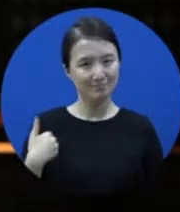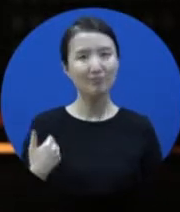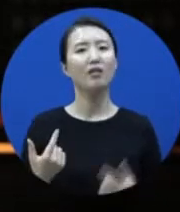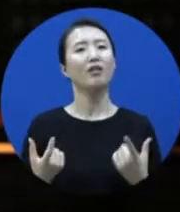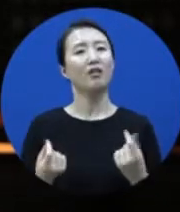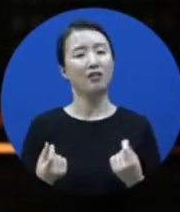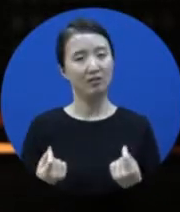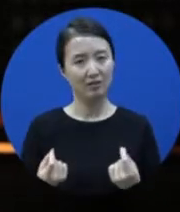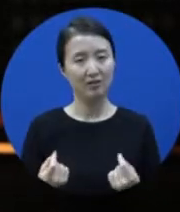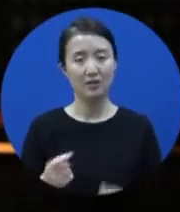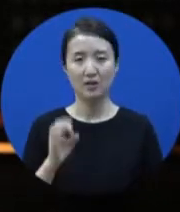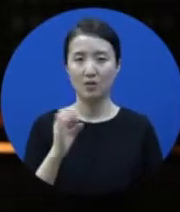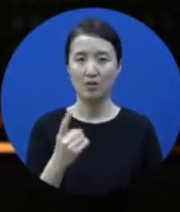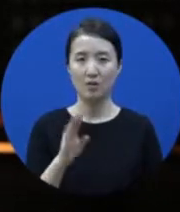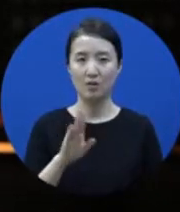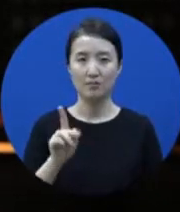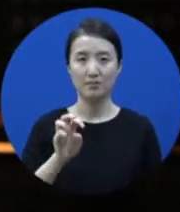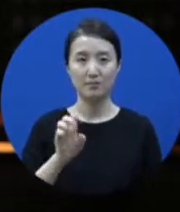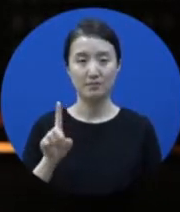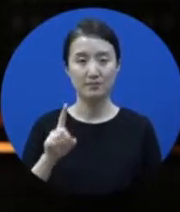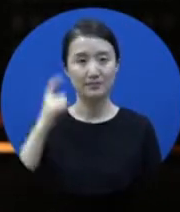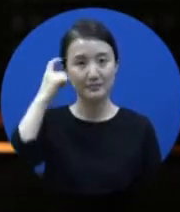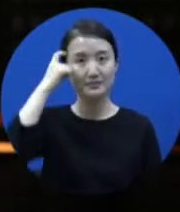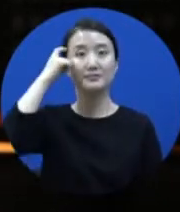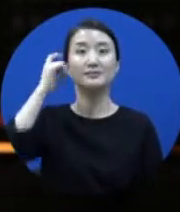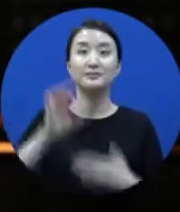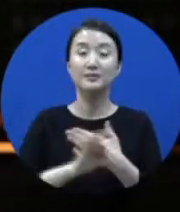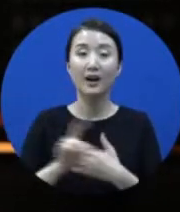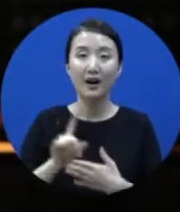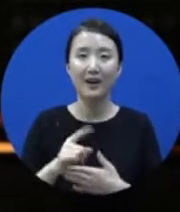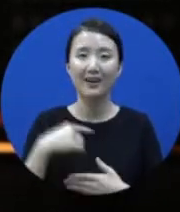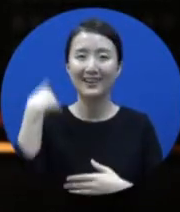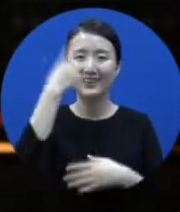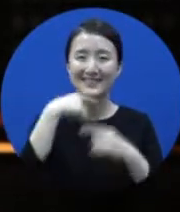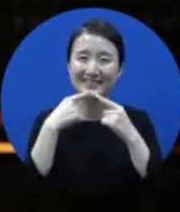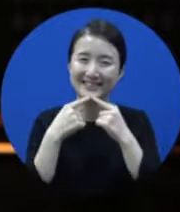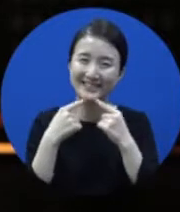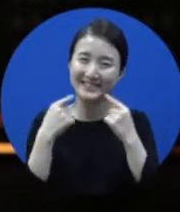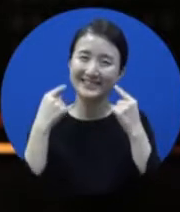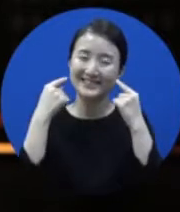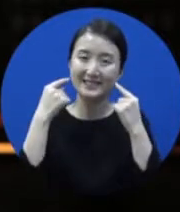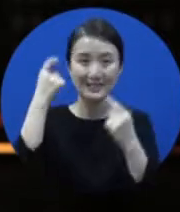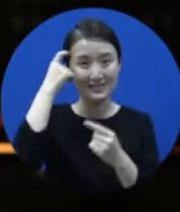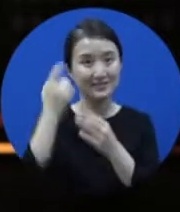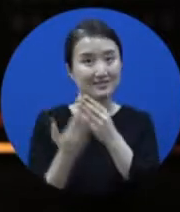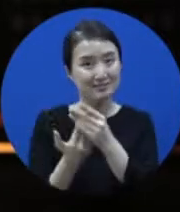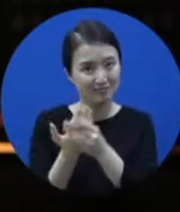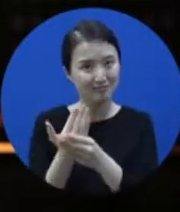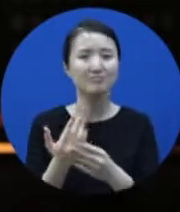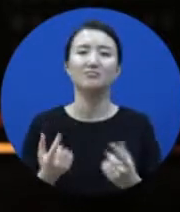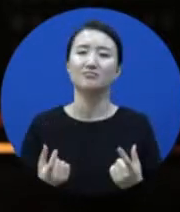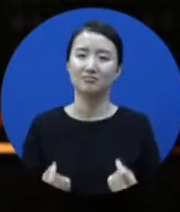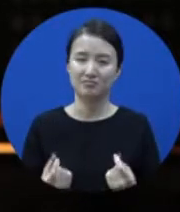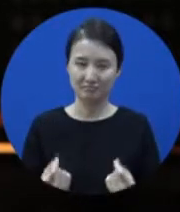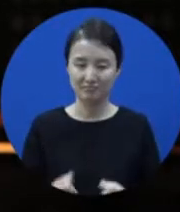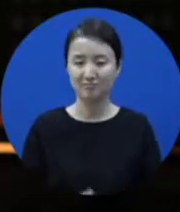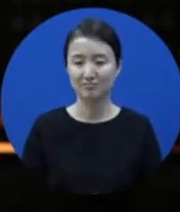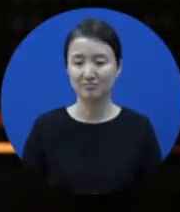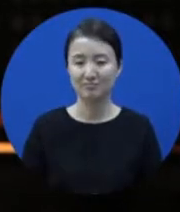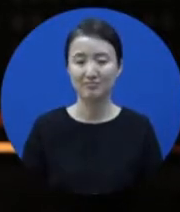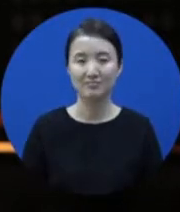환하게 어금니까지 환하게 웃는 미소가 떠오르실 겁니다. 자, 한번 따라해 보세요. 하와이.